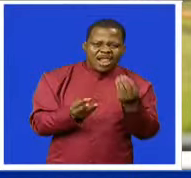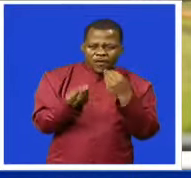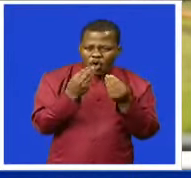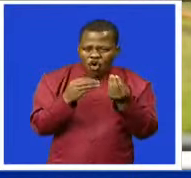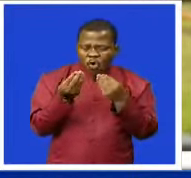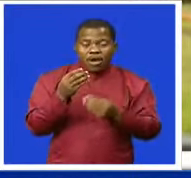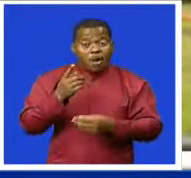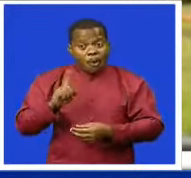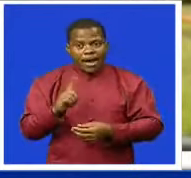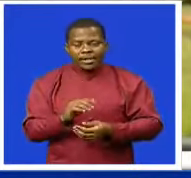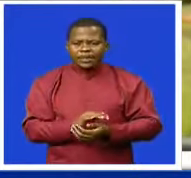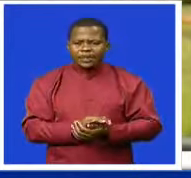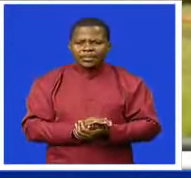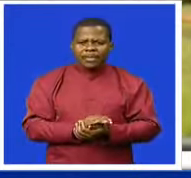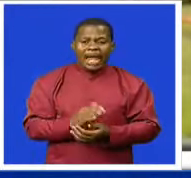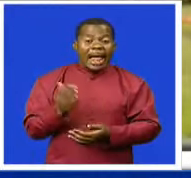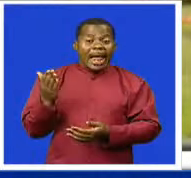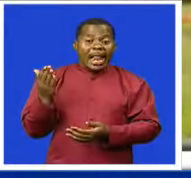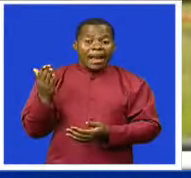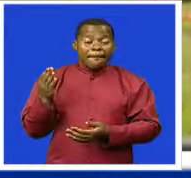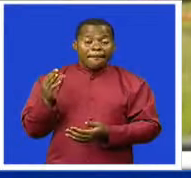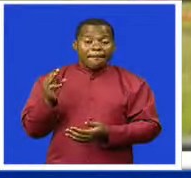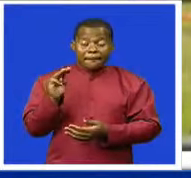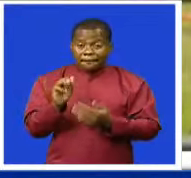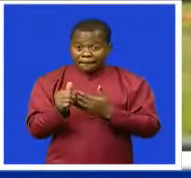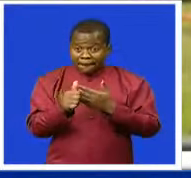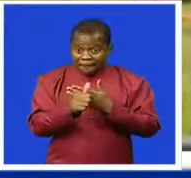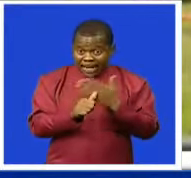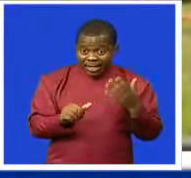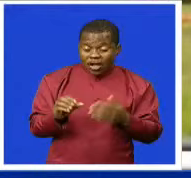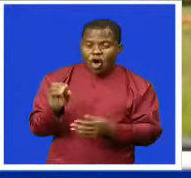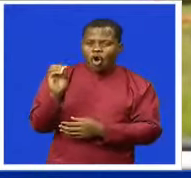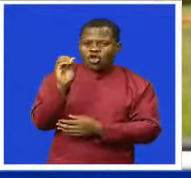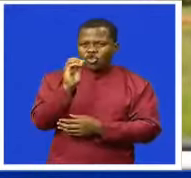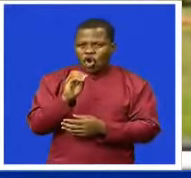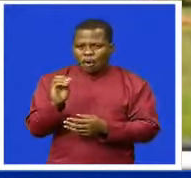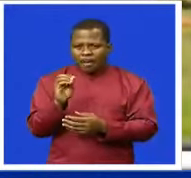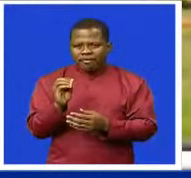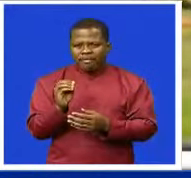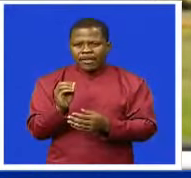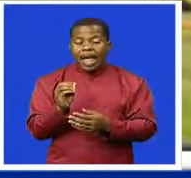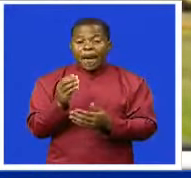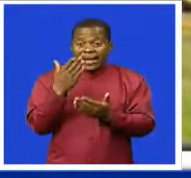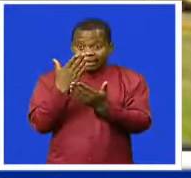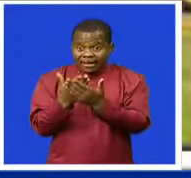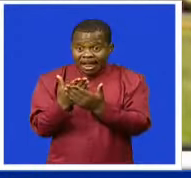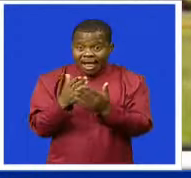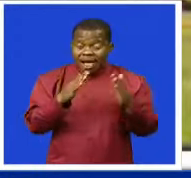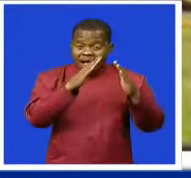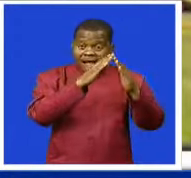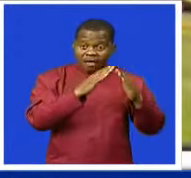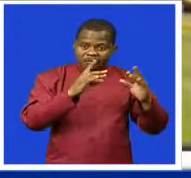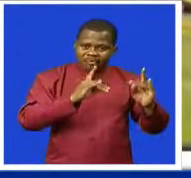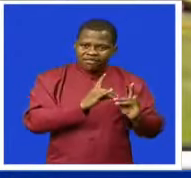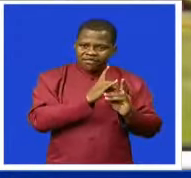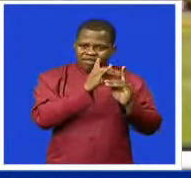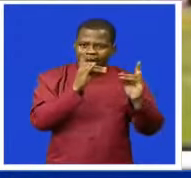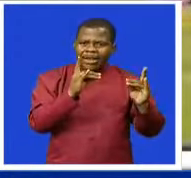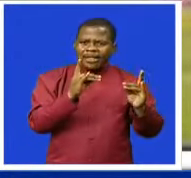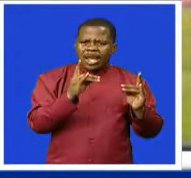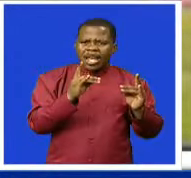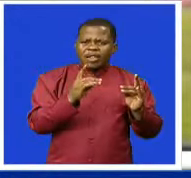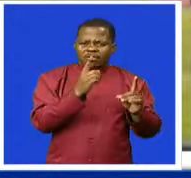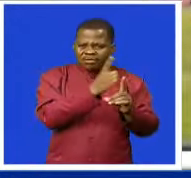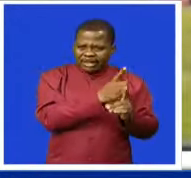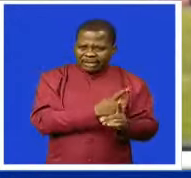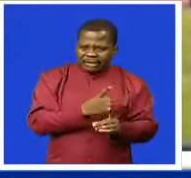breast cancer month kule nyanga lena ke liyoqqina le umnyaka sithi asibuye sikhulume nge mental health uba kuko konke lokwentekako ngile